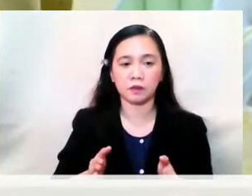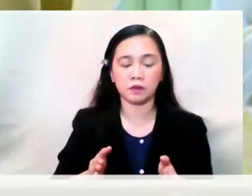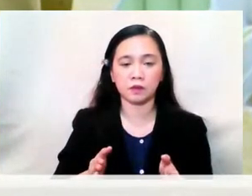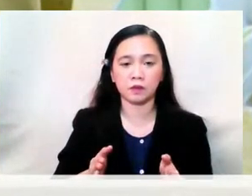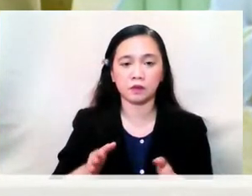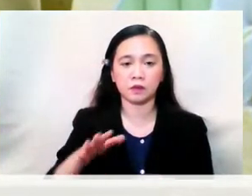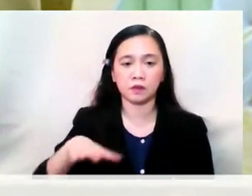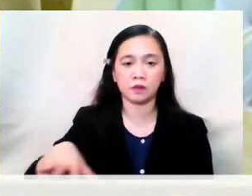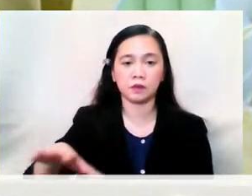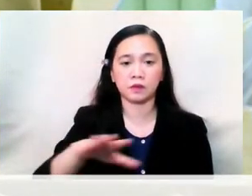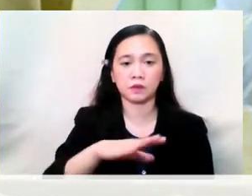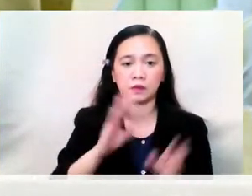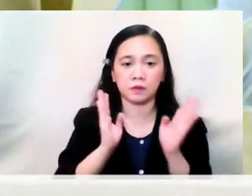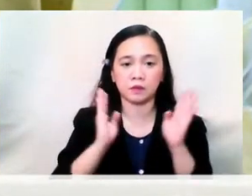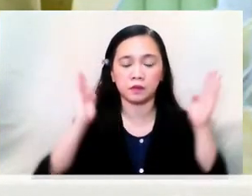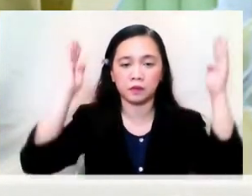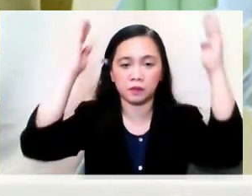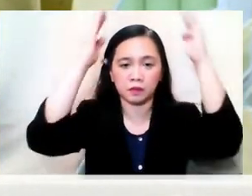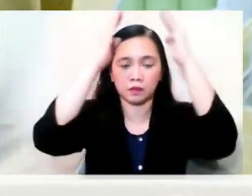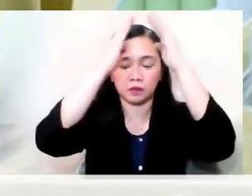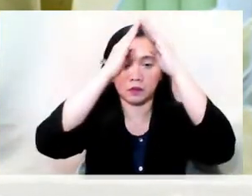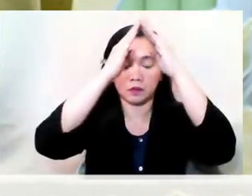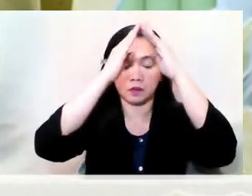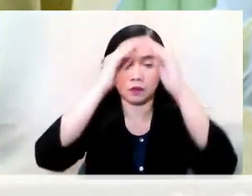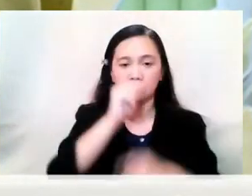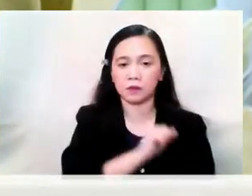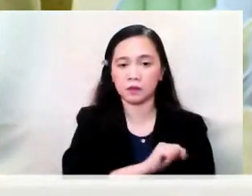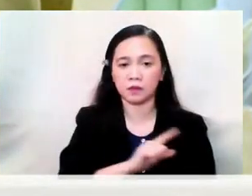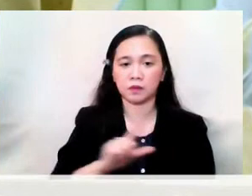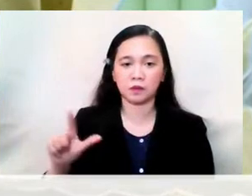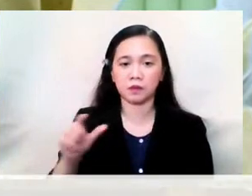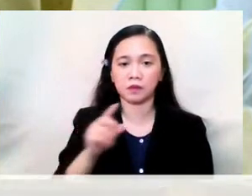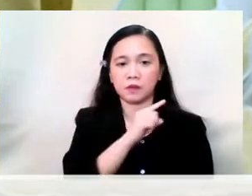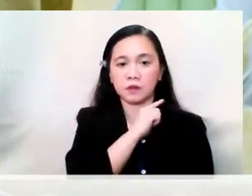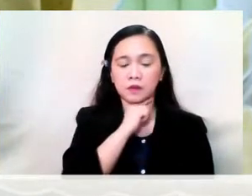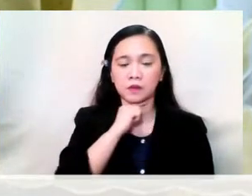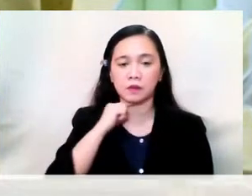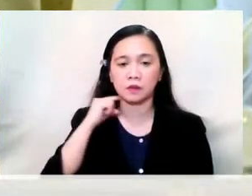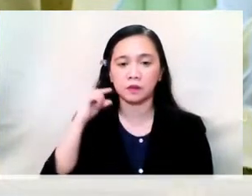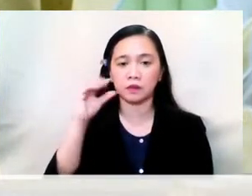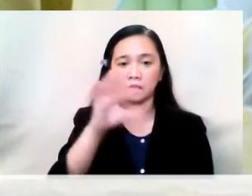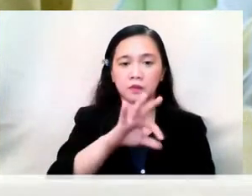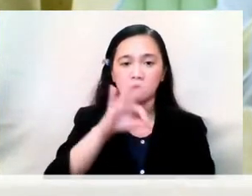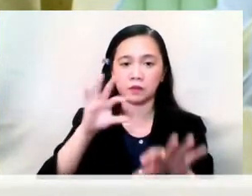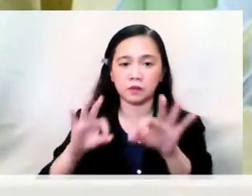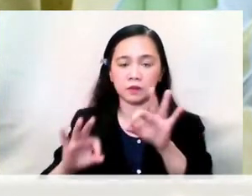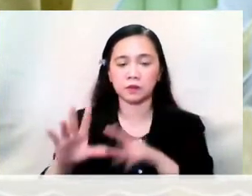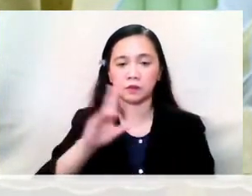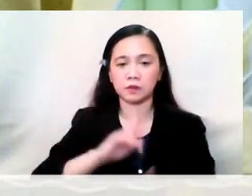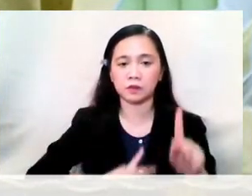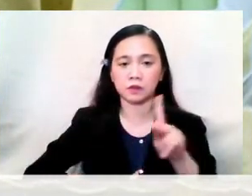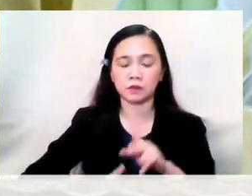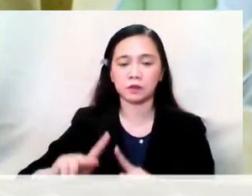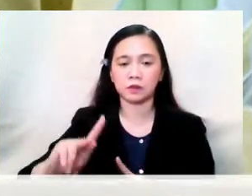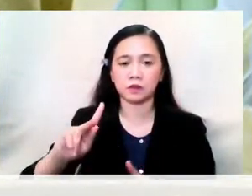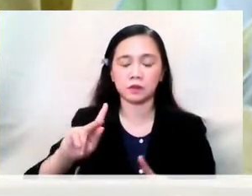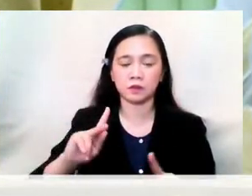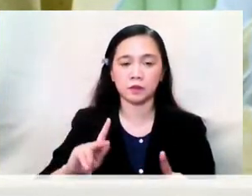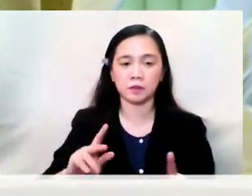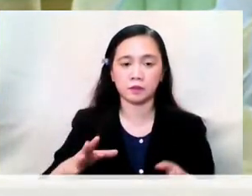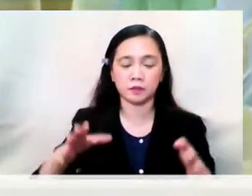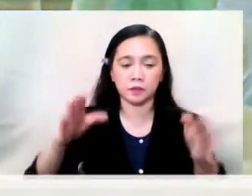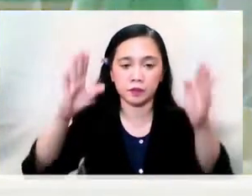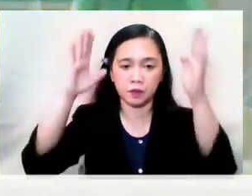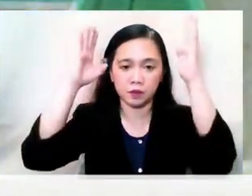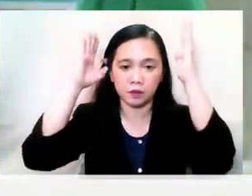obispo at buong kaparian at ng inyong piniling sambayanan. Dinggin mo ang mga